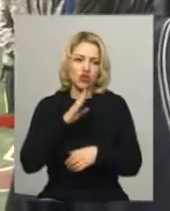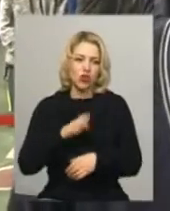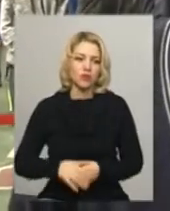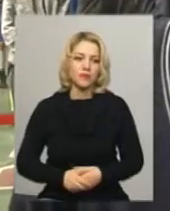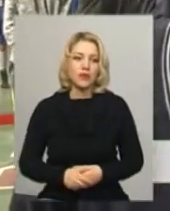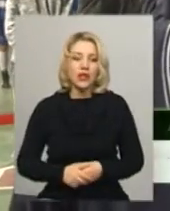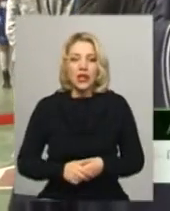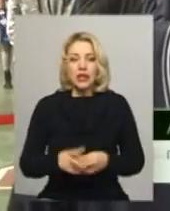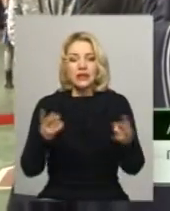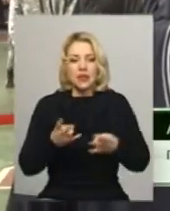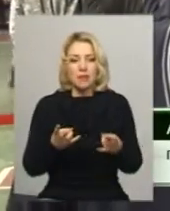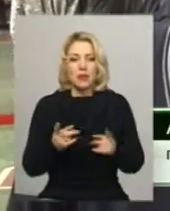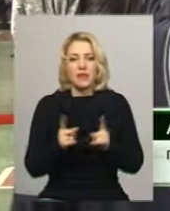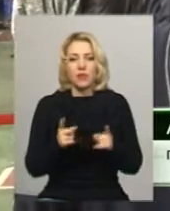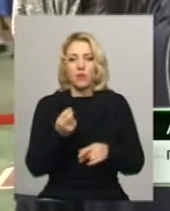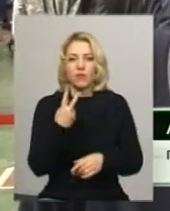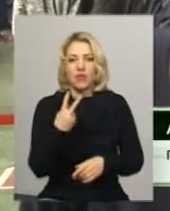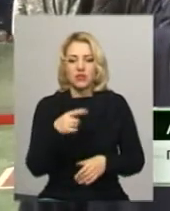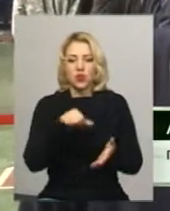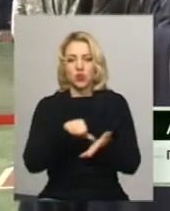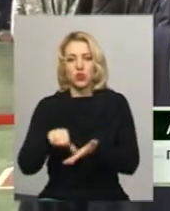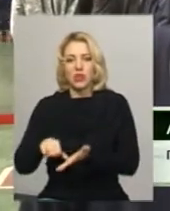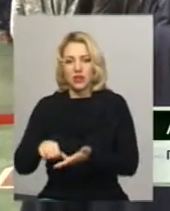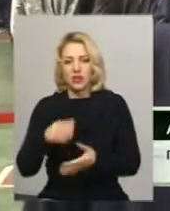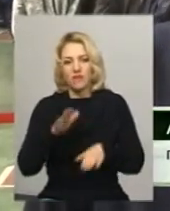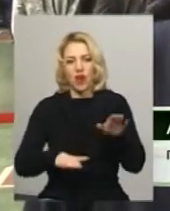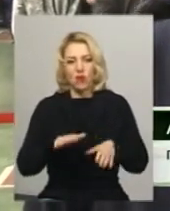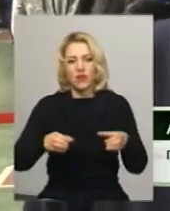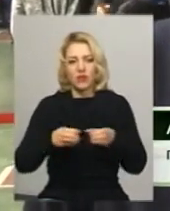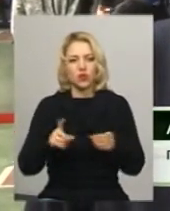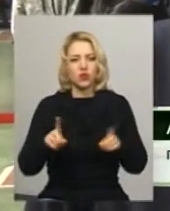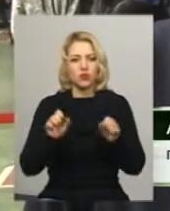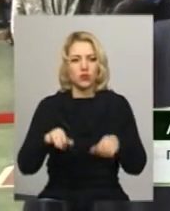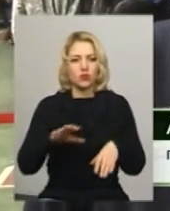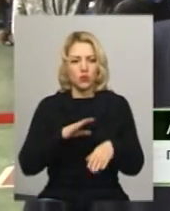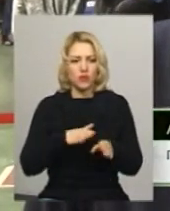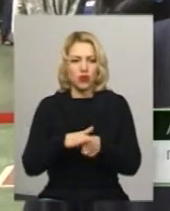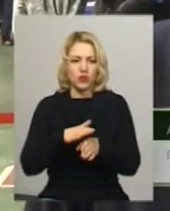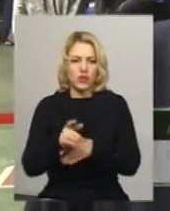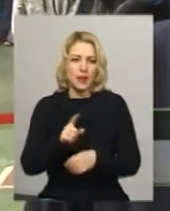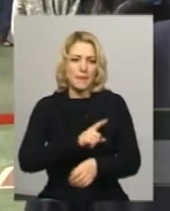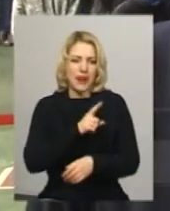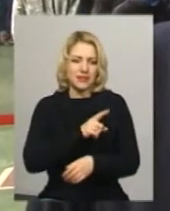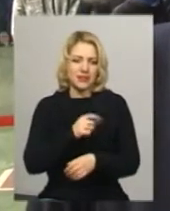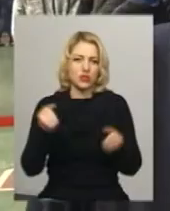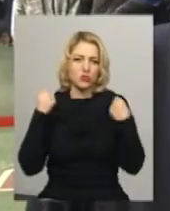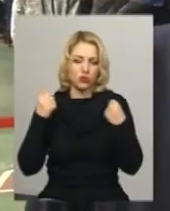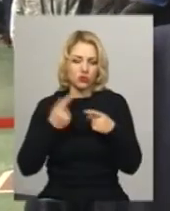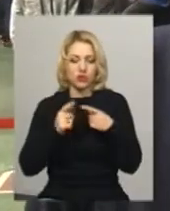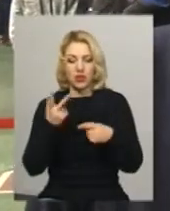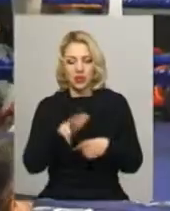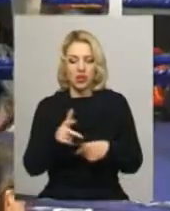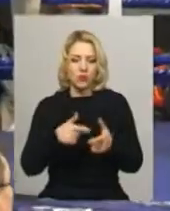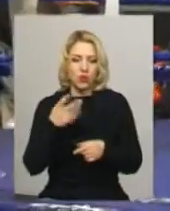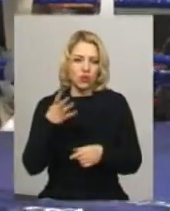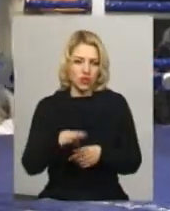мінімум 12 учасників вагової категорії, щоб було виконання норматива майстра спорту. Це або 3, або 4